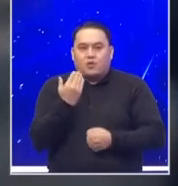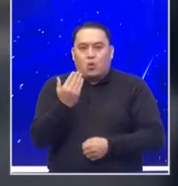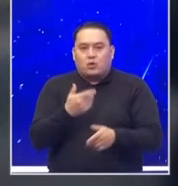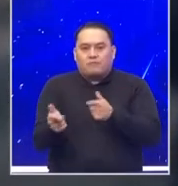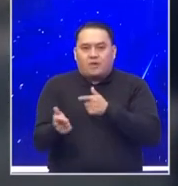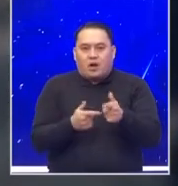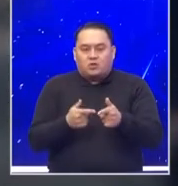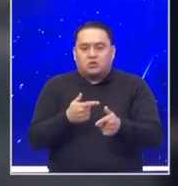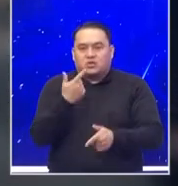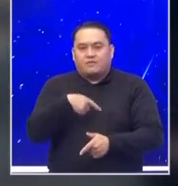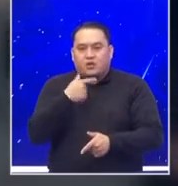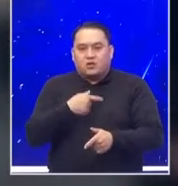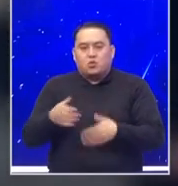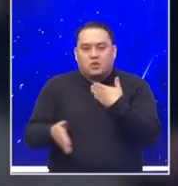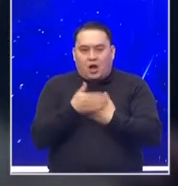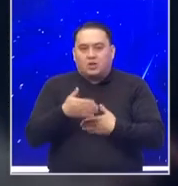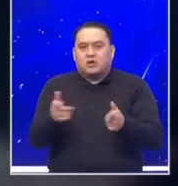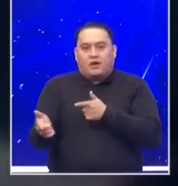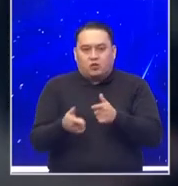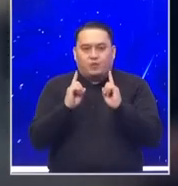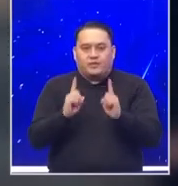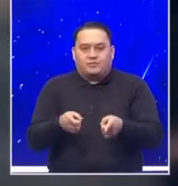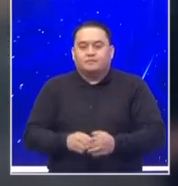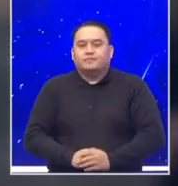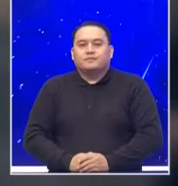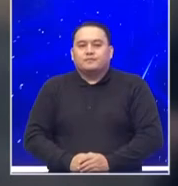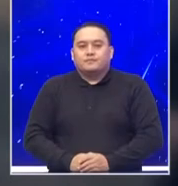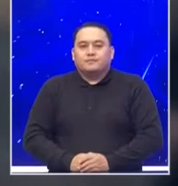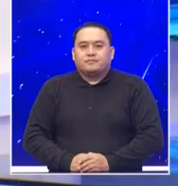мы готовы понести соответствующее наказание за свои действия